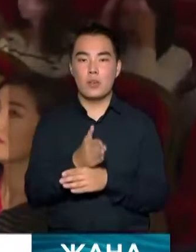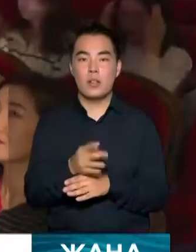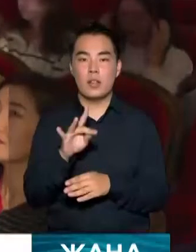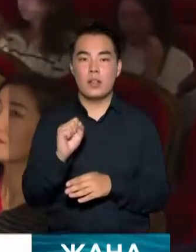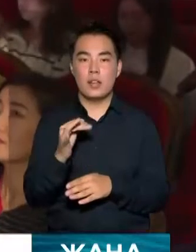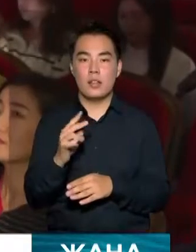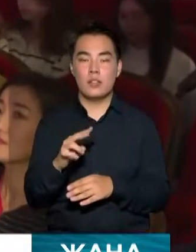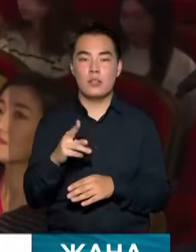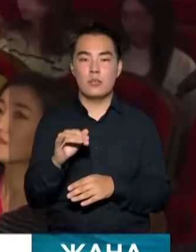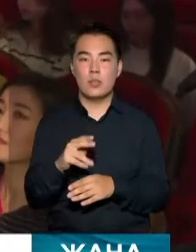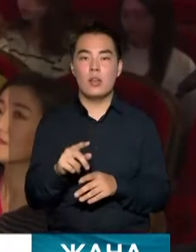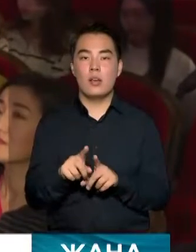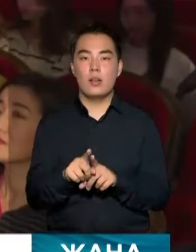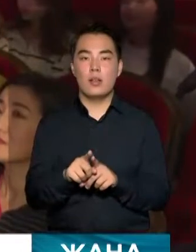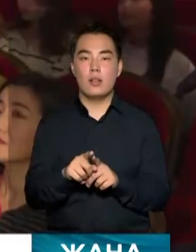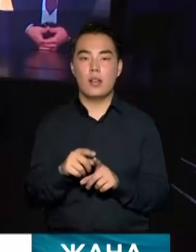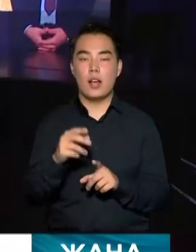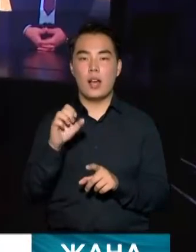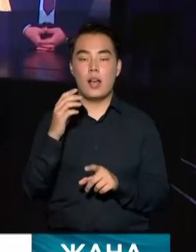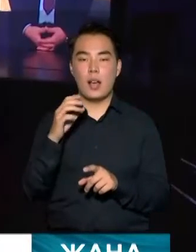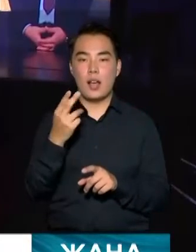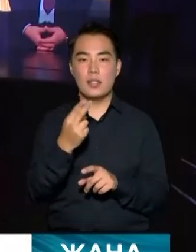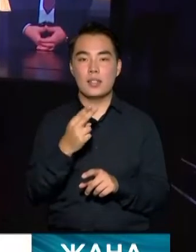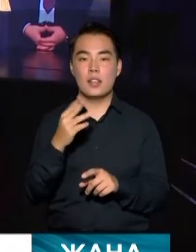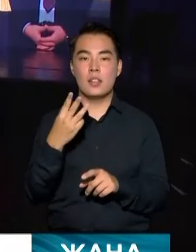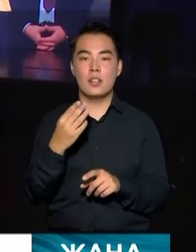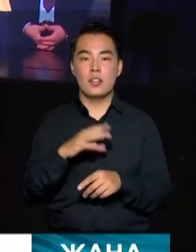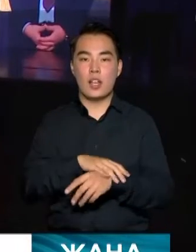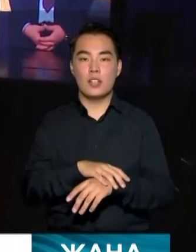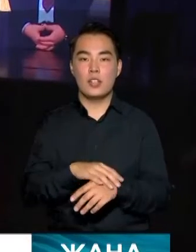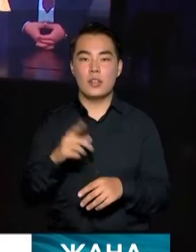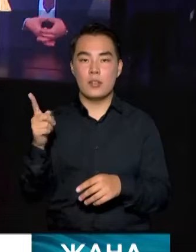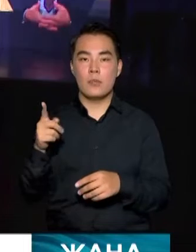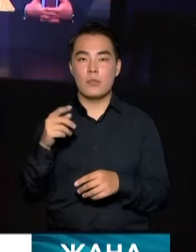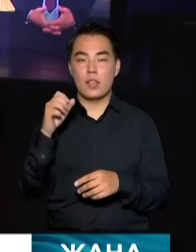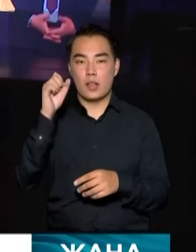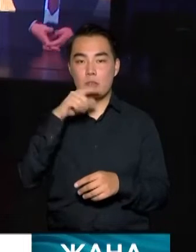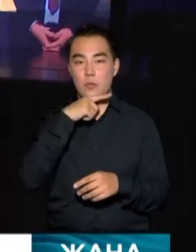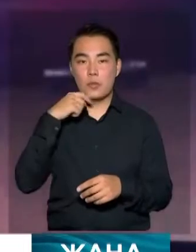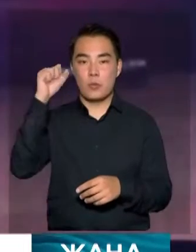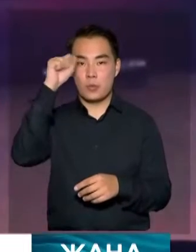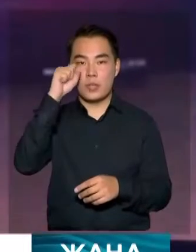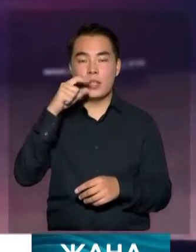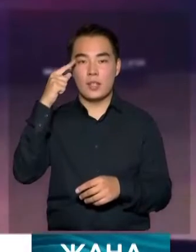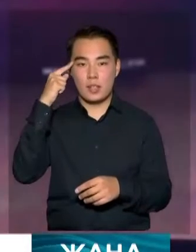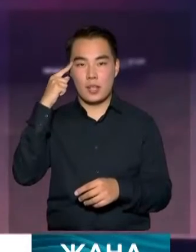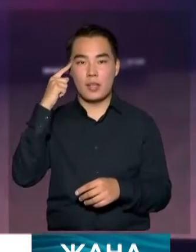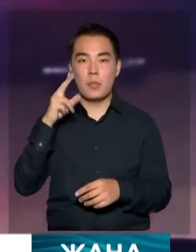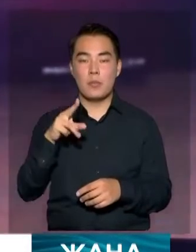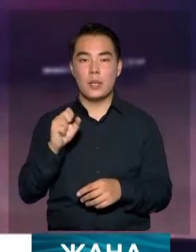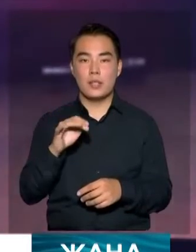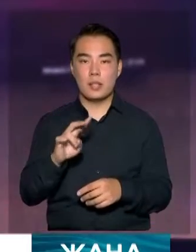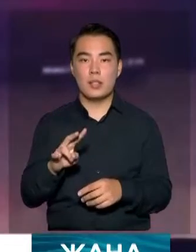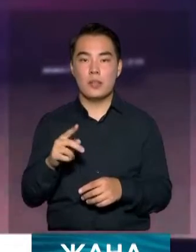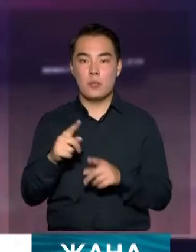күйтін ғалымдардың әңгімесі Астана-Ташкент телекөпірі арқылы Әзербайжан, Ресей, Өзбекстан, Түркия, Қытай, Пәкістанға таралады.